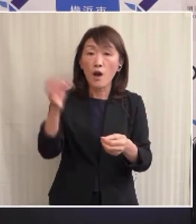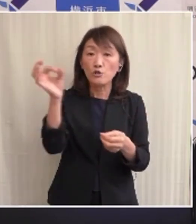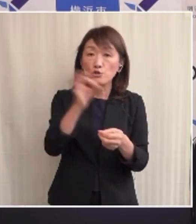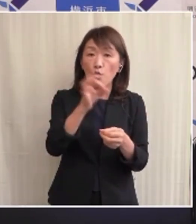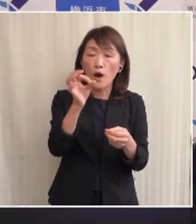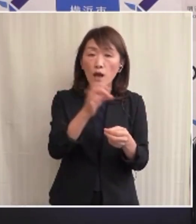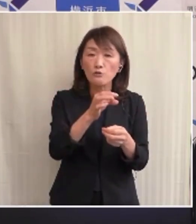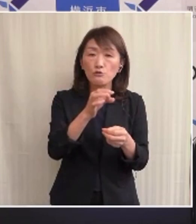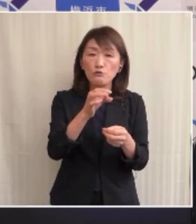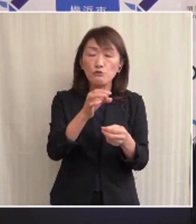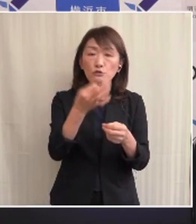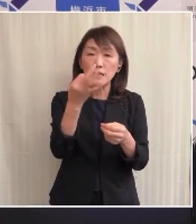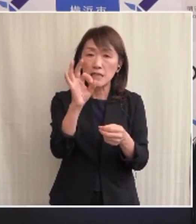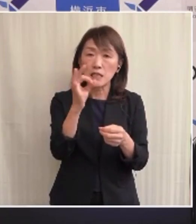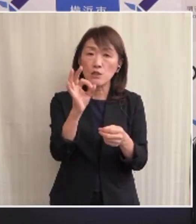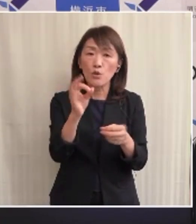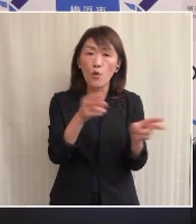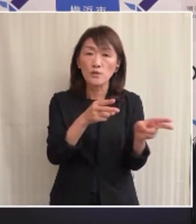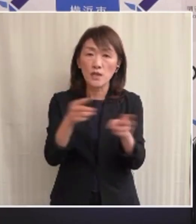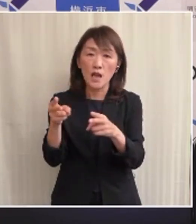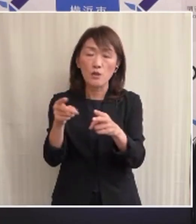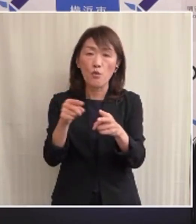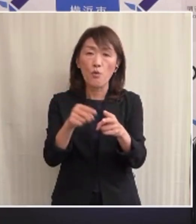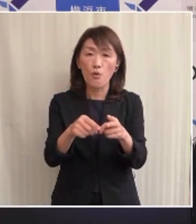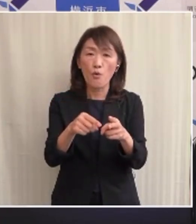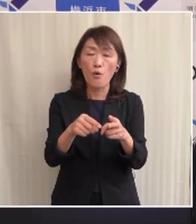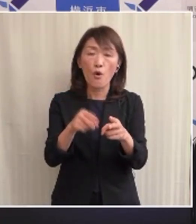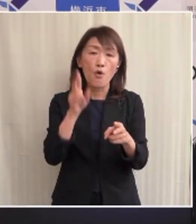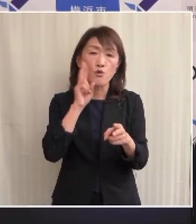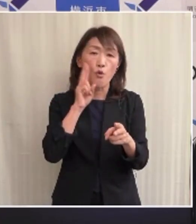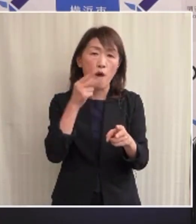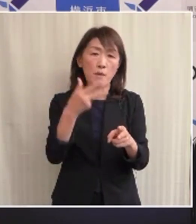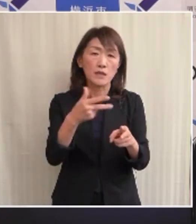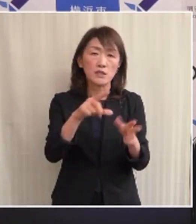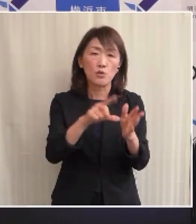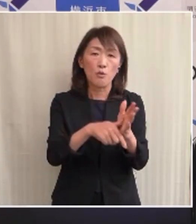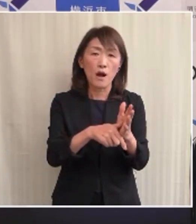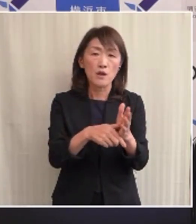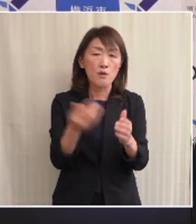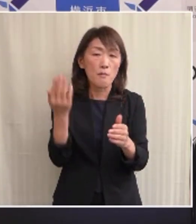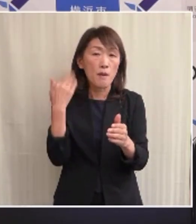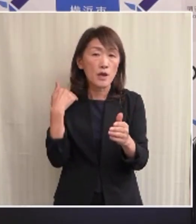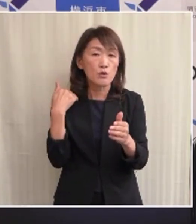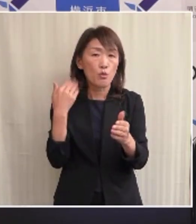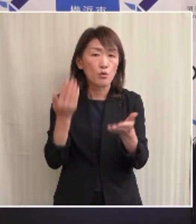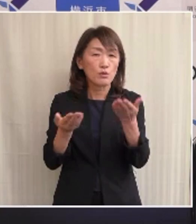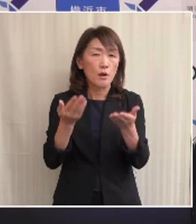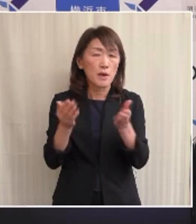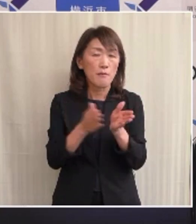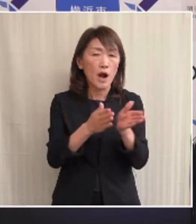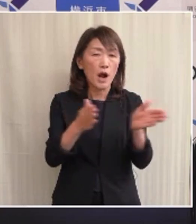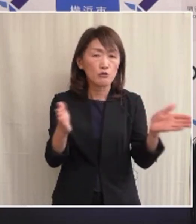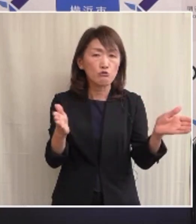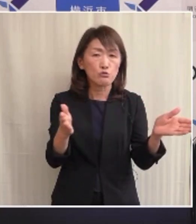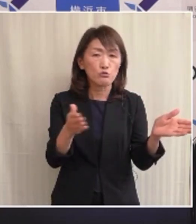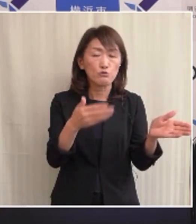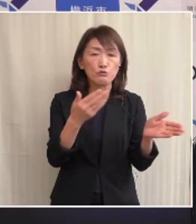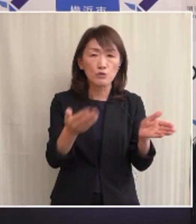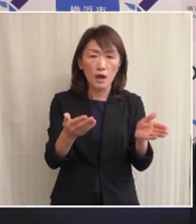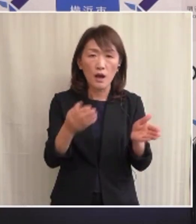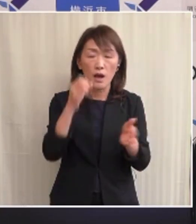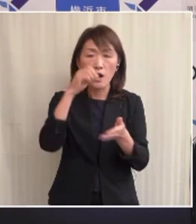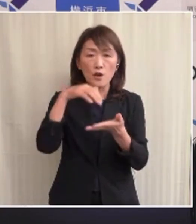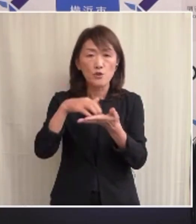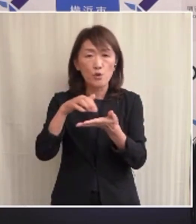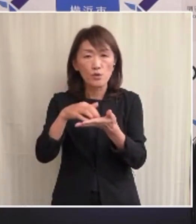浜市の奨学金の制度が以前よりもこうなんか拡充されたと いう予算的にもですね、あるいは支